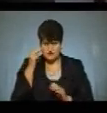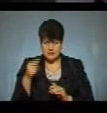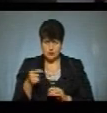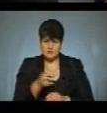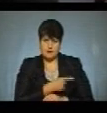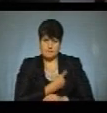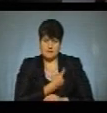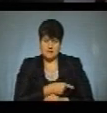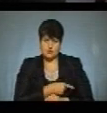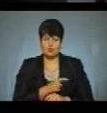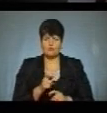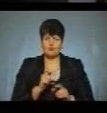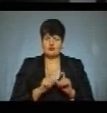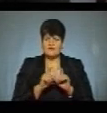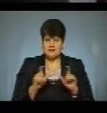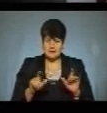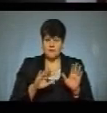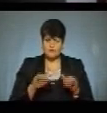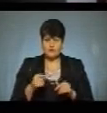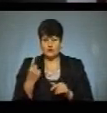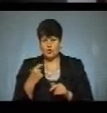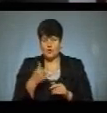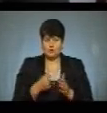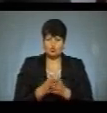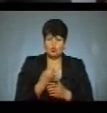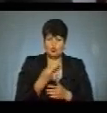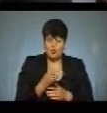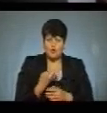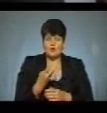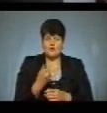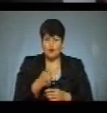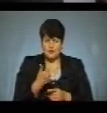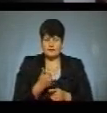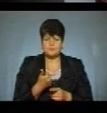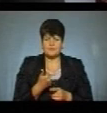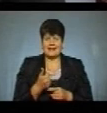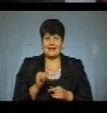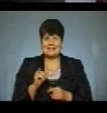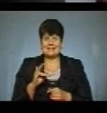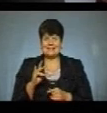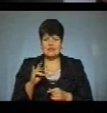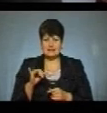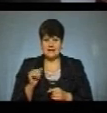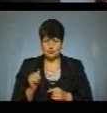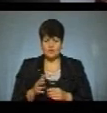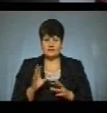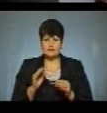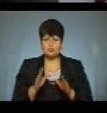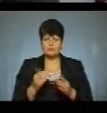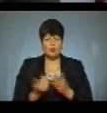медичному університеті, після того від року до 3 інтернатур, залежить від вибору спеціальності. За новим наказом буде все тривати